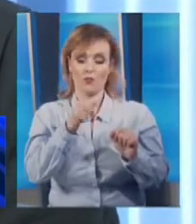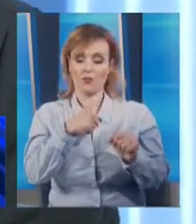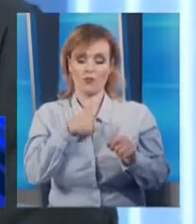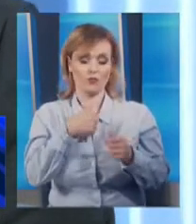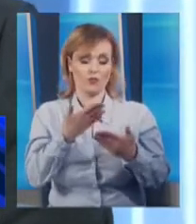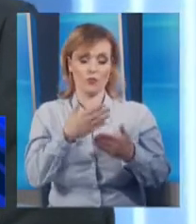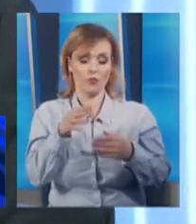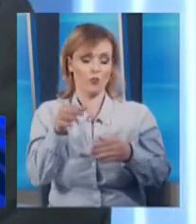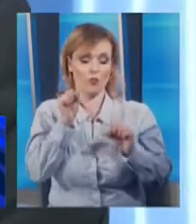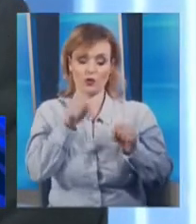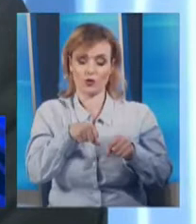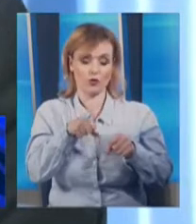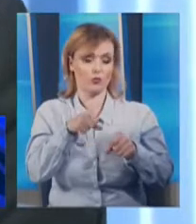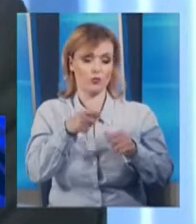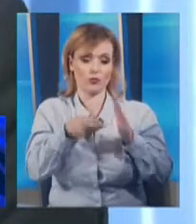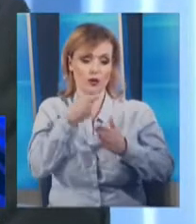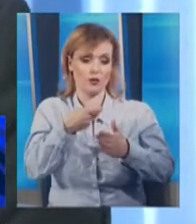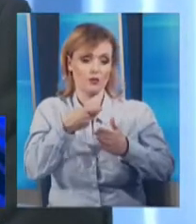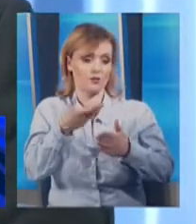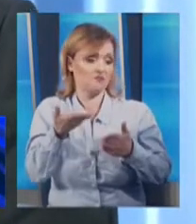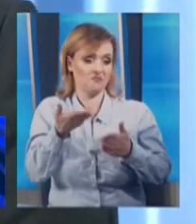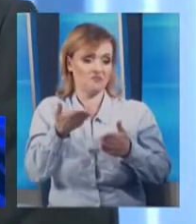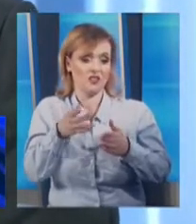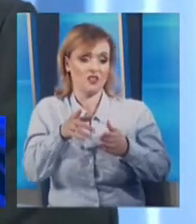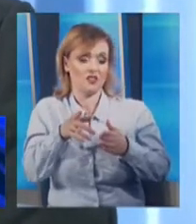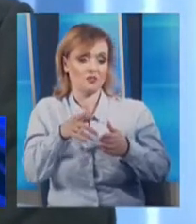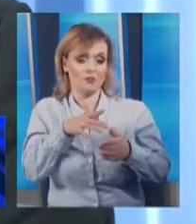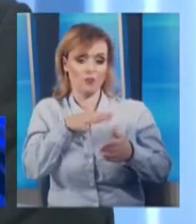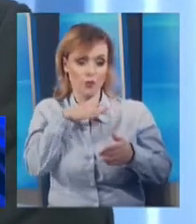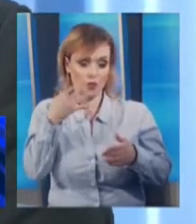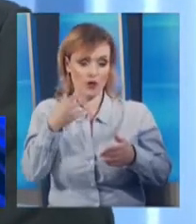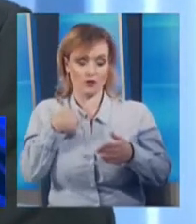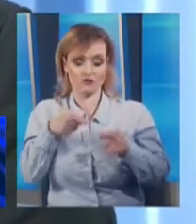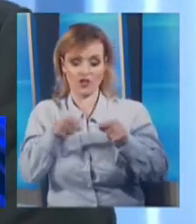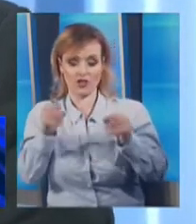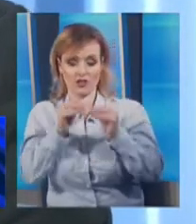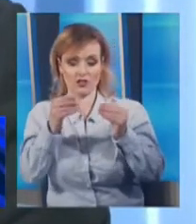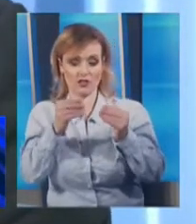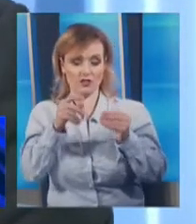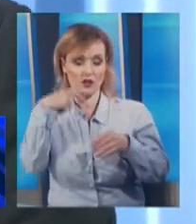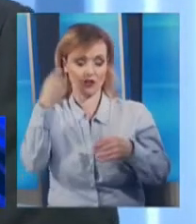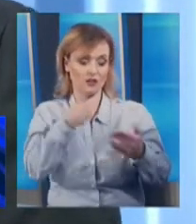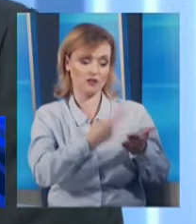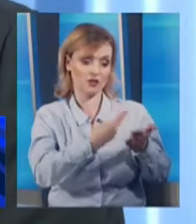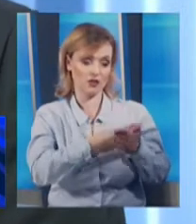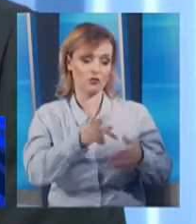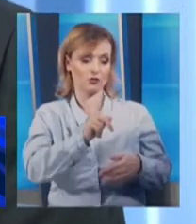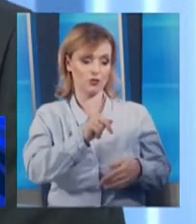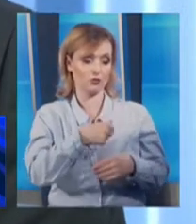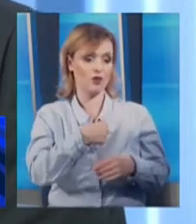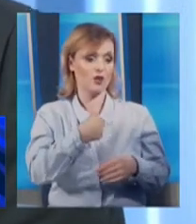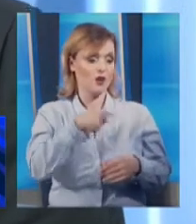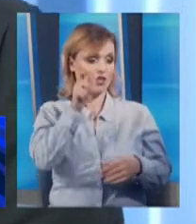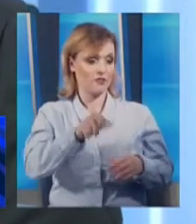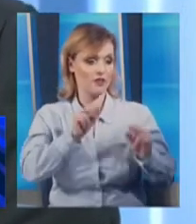an. Pe parcursul a 10 ani de zile am demonstrat că muncesc, lupt pentru acest popor, pentru această țară. Sunt un om care nu mint, nu